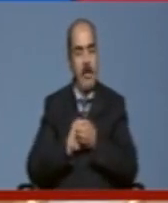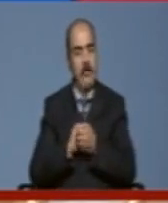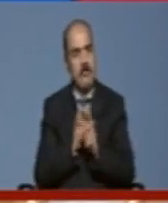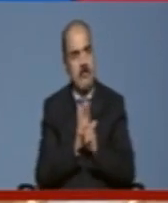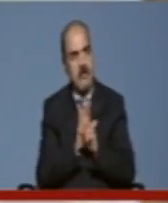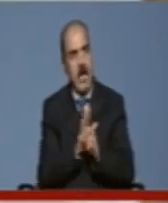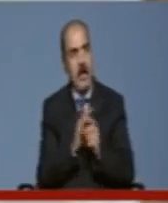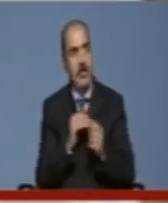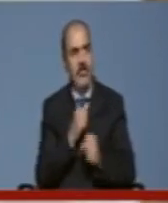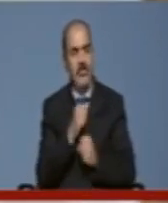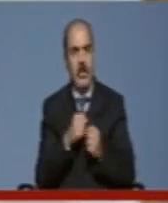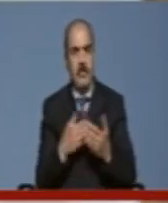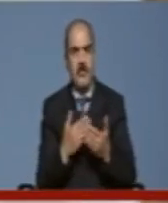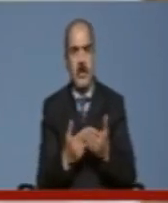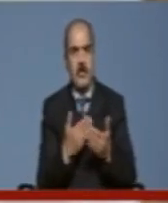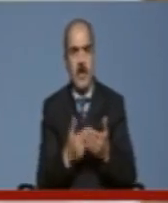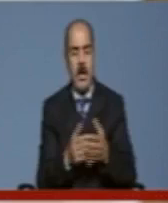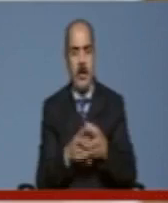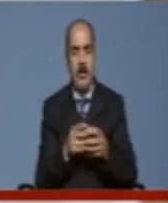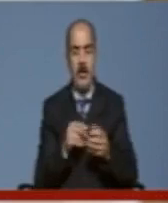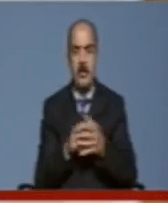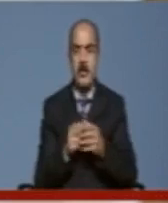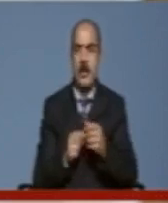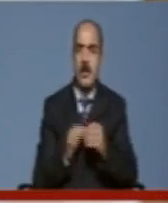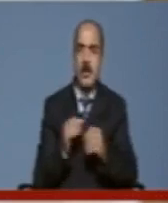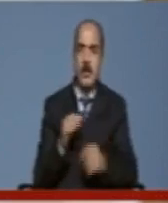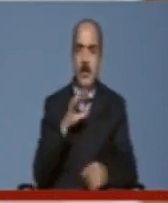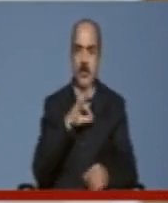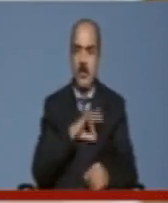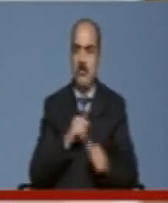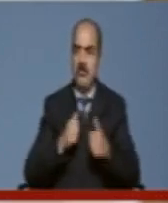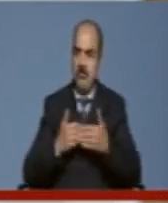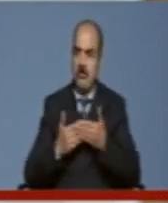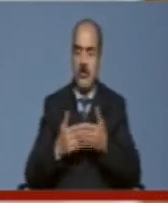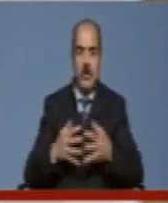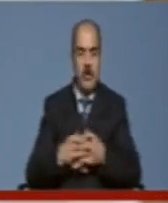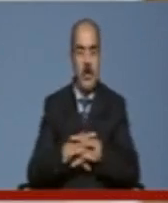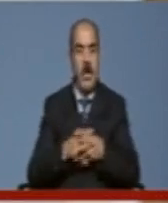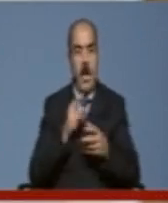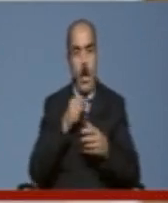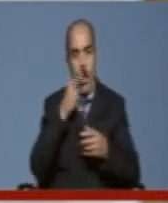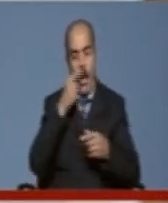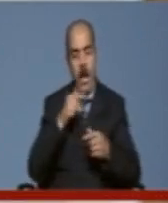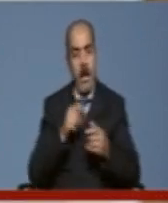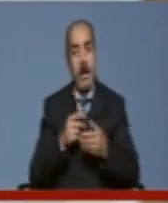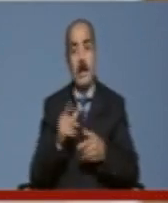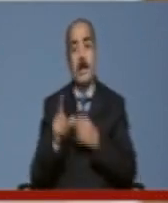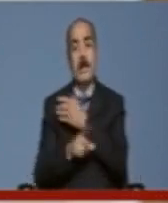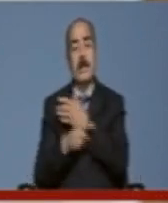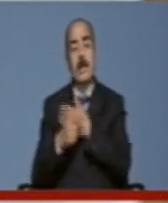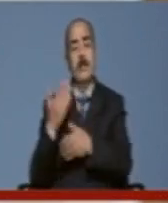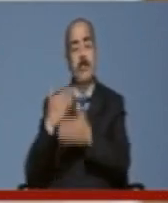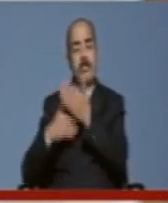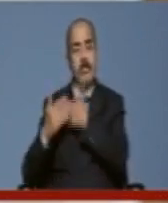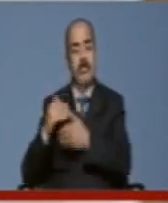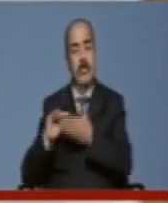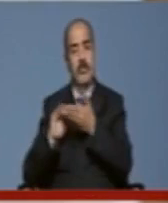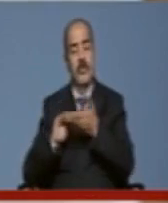الجهد، إذ نقدم مساهمة عالية للأونروا. لقد في الأسابيع الماضية زدنا مساهمتنا